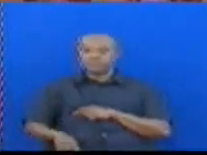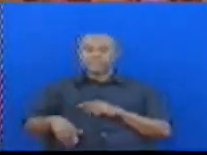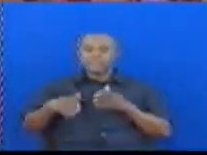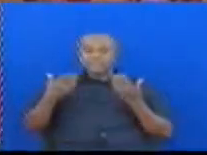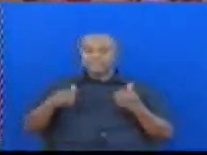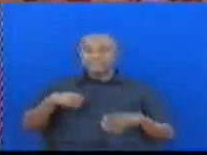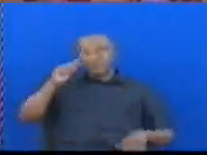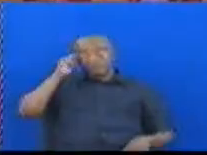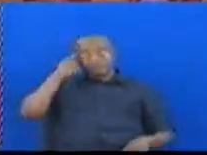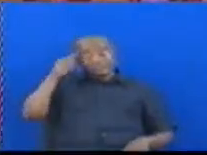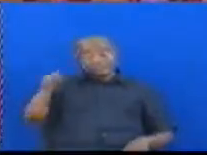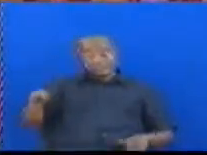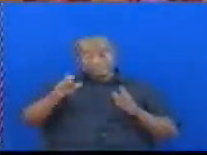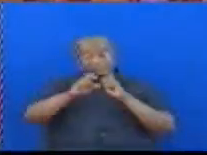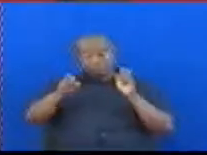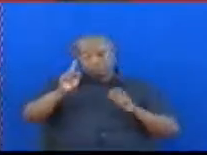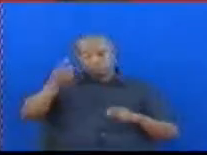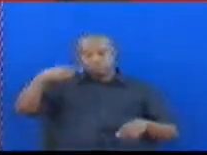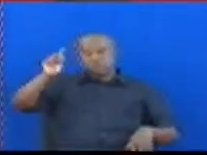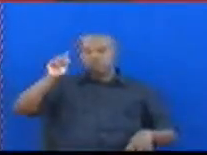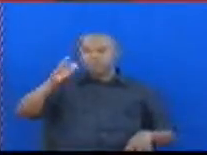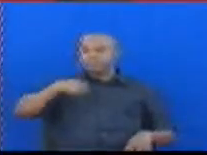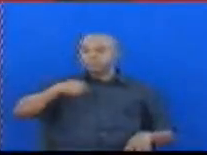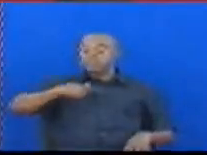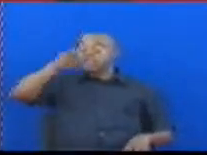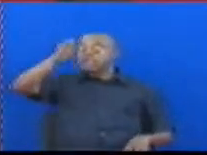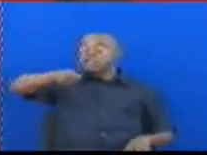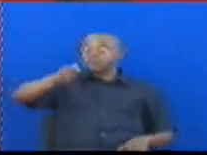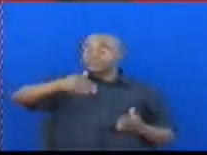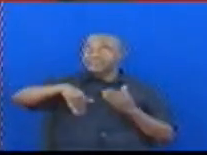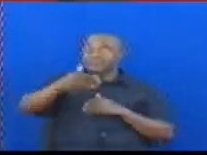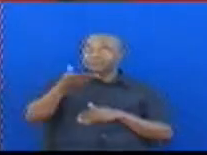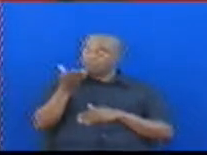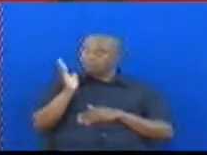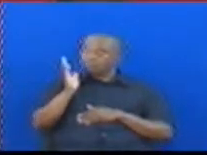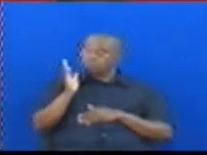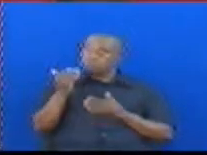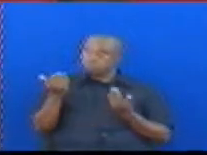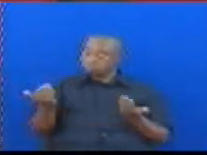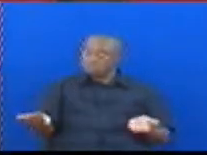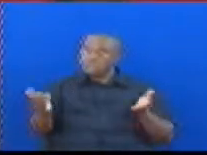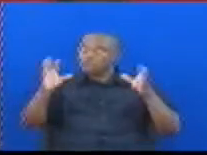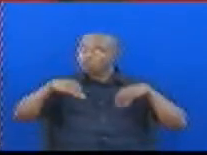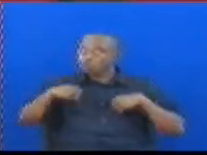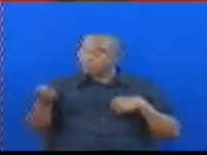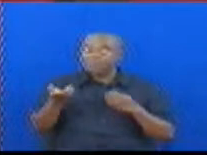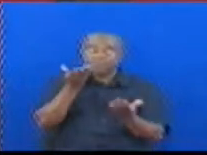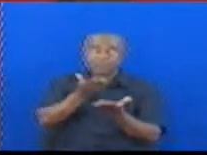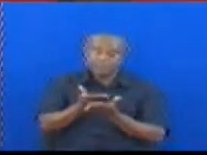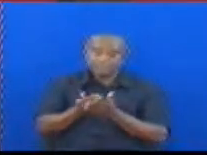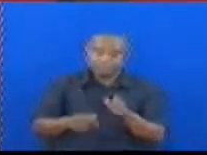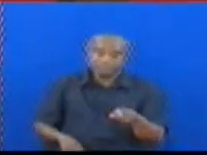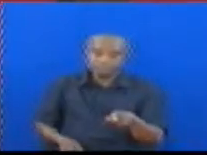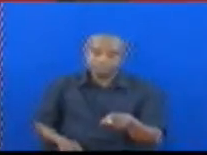nadhani hichi kifungu kiko sawa, na nipongeze sana serikali kwa kukubali mapendekezo